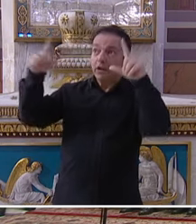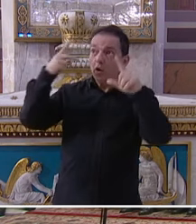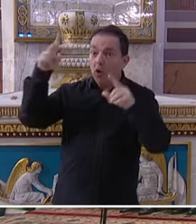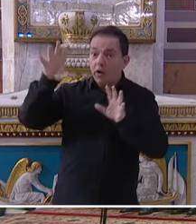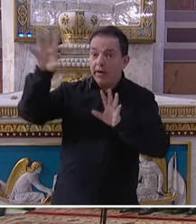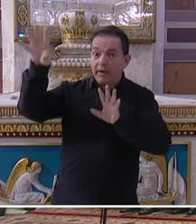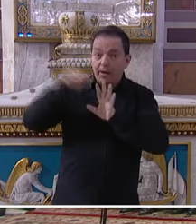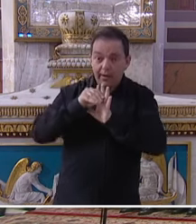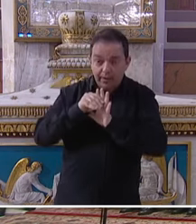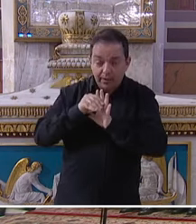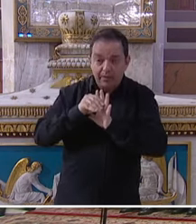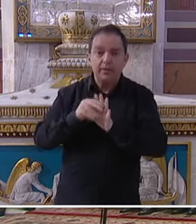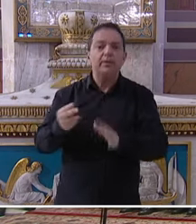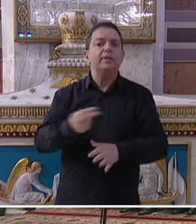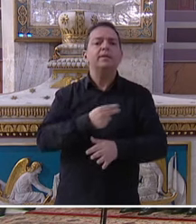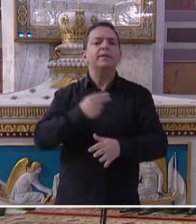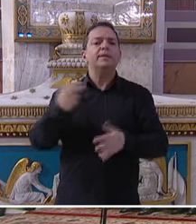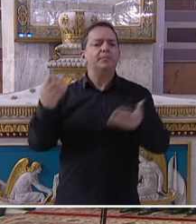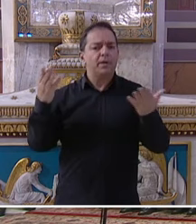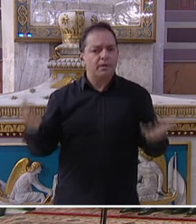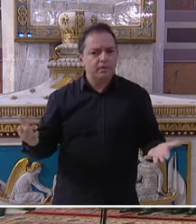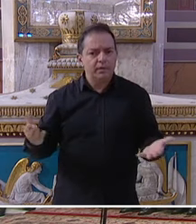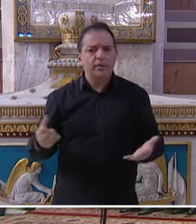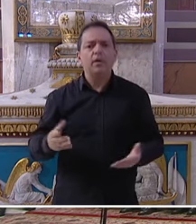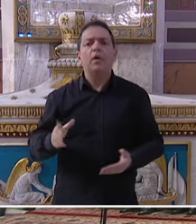συνίσταται στην δυνατότητα που έχει δώσει ο